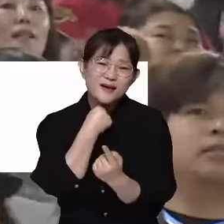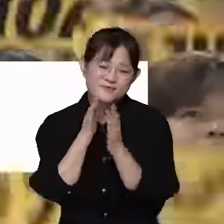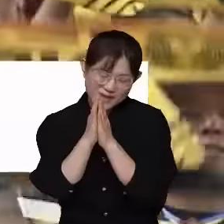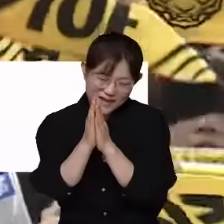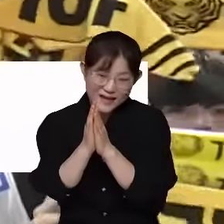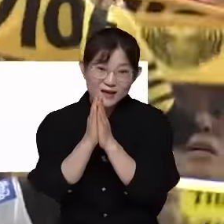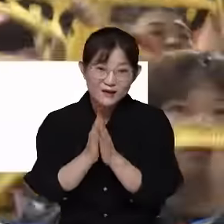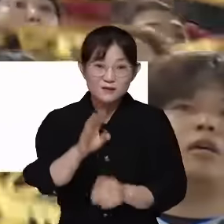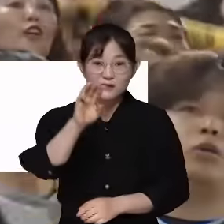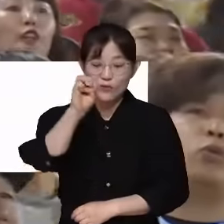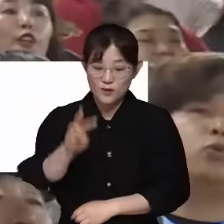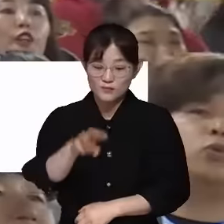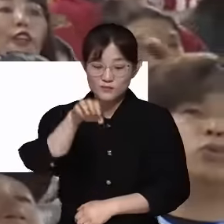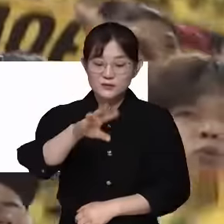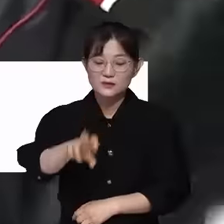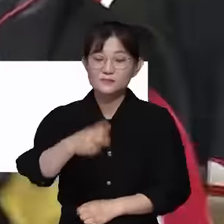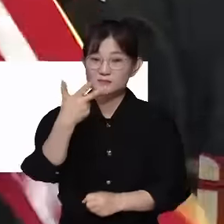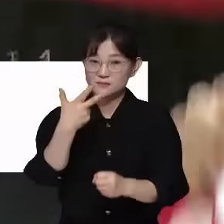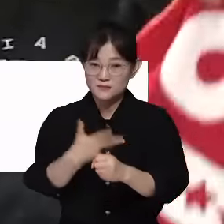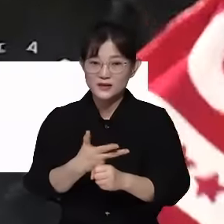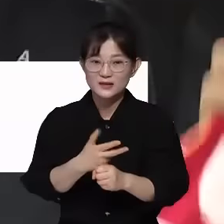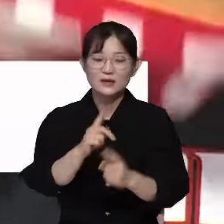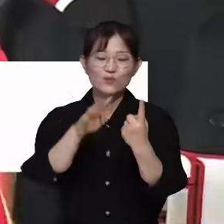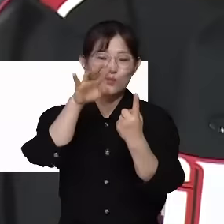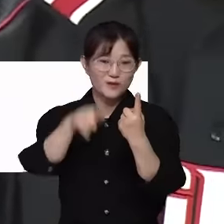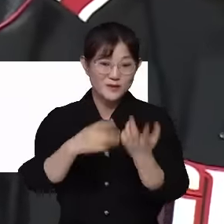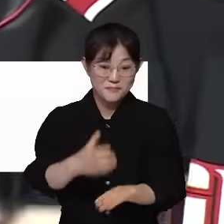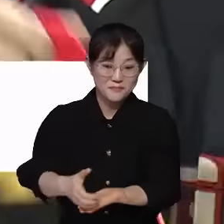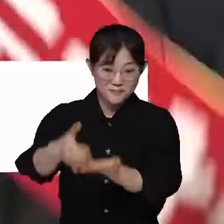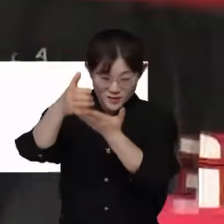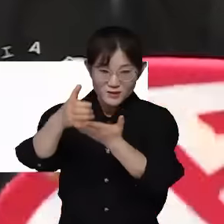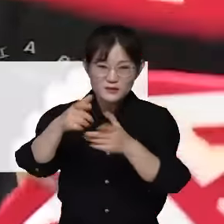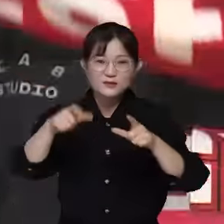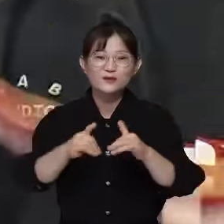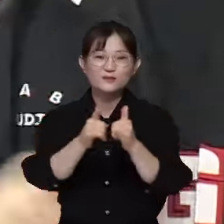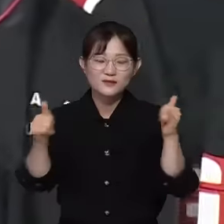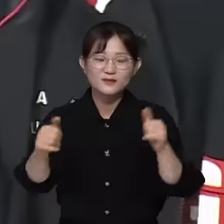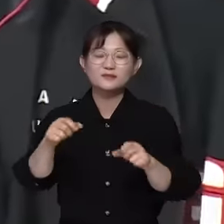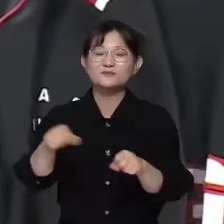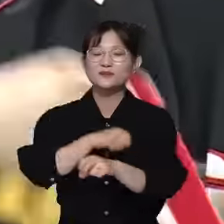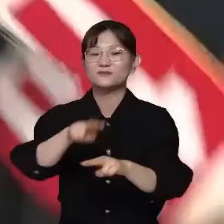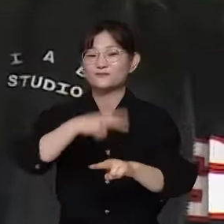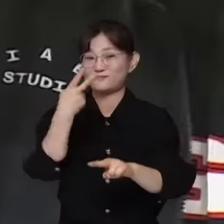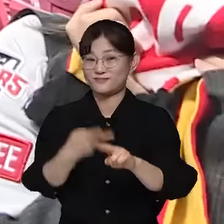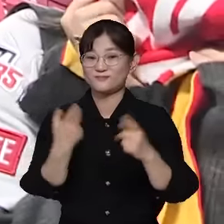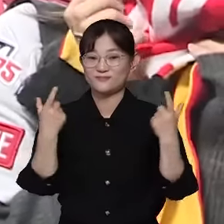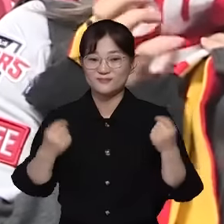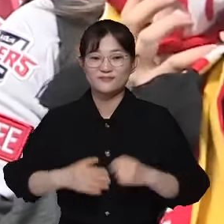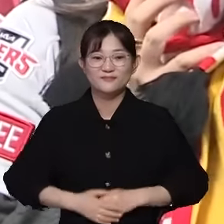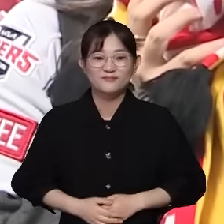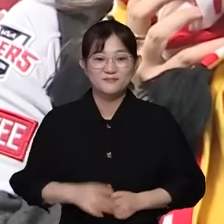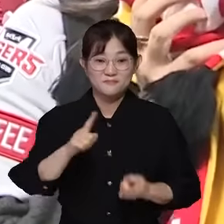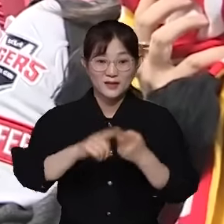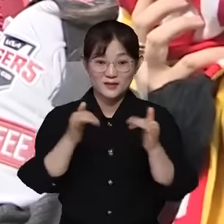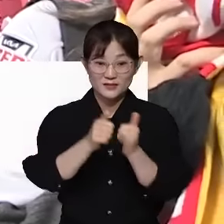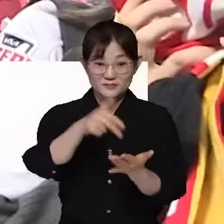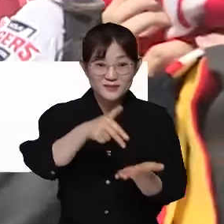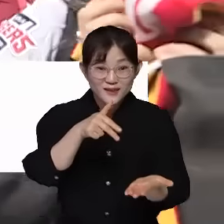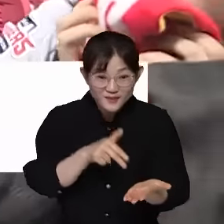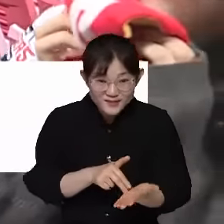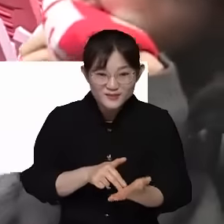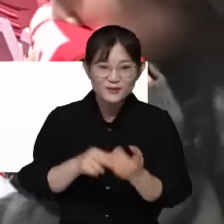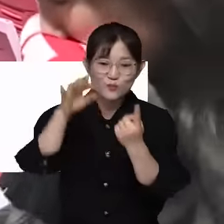광주에서 37년 만에 들어올린 트로피는 지역민들에게 더욱 특별한 선물이 됐습니다. 팬으로서 드디어 올 게